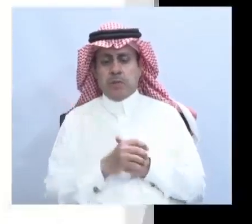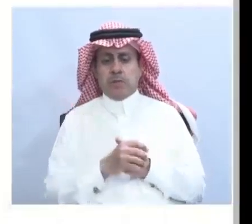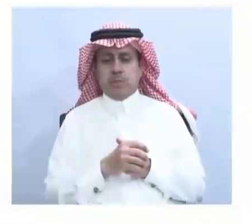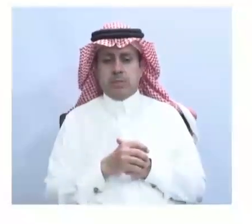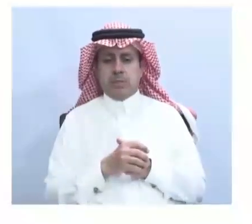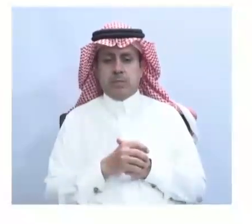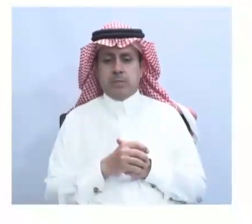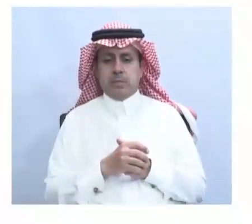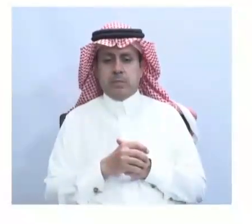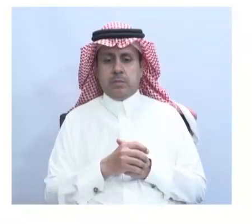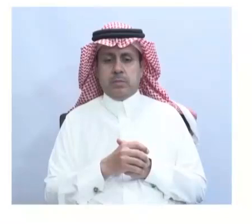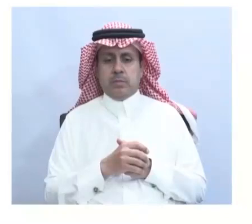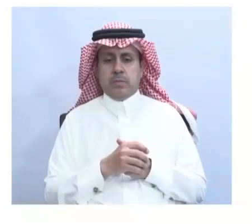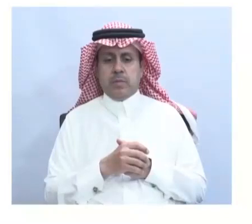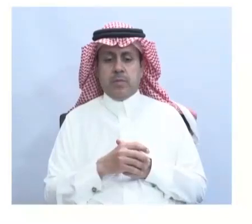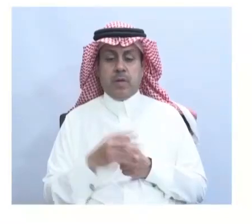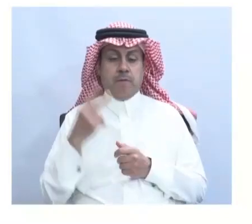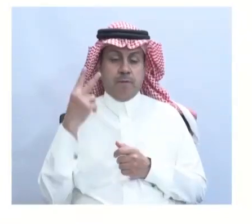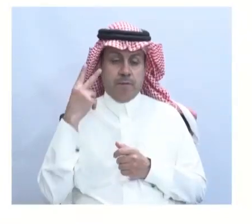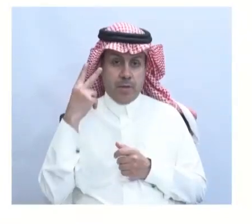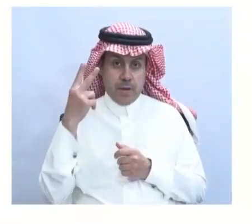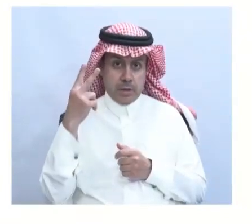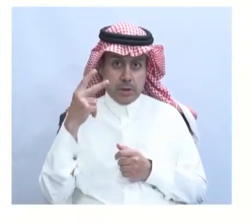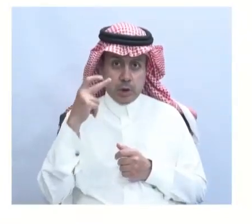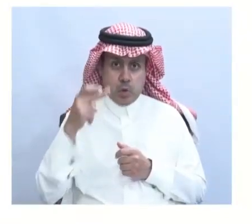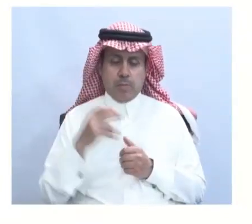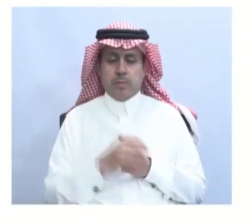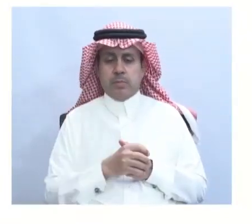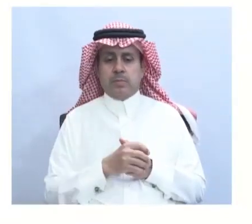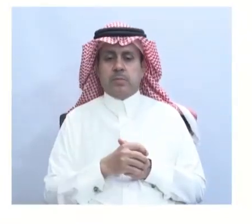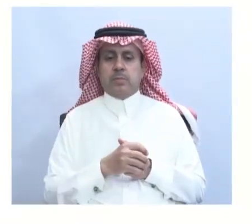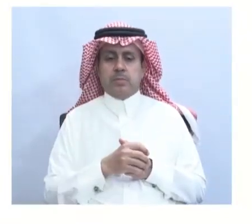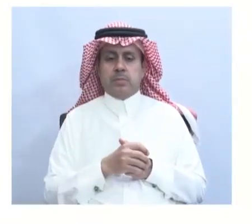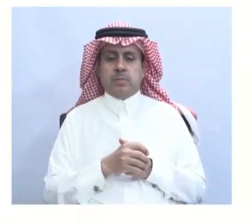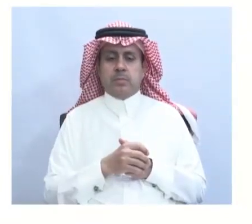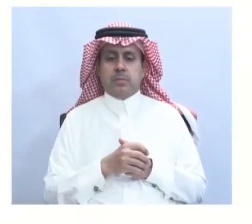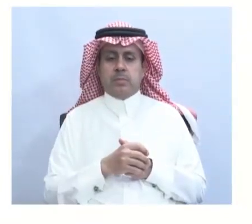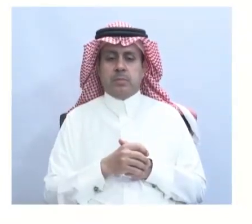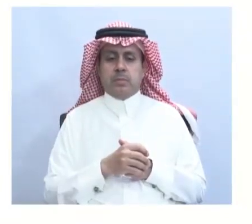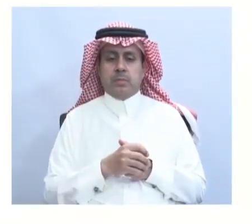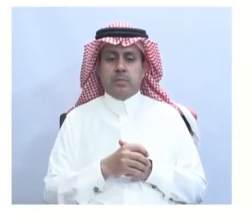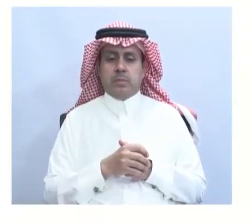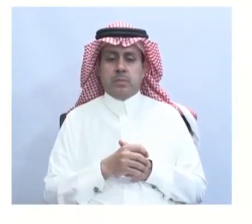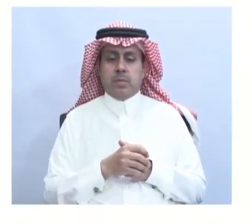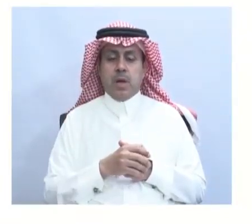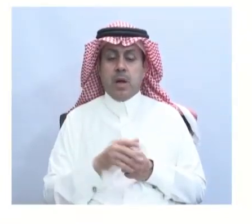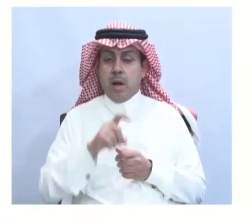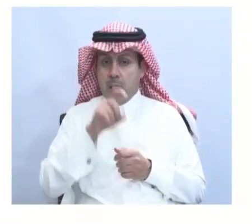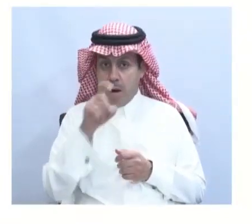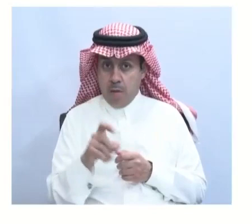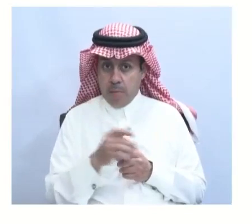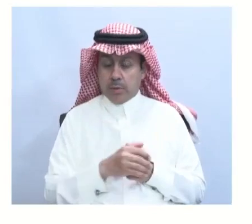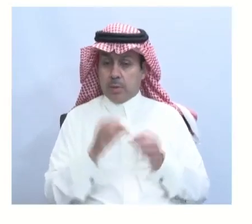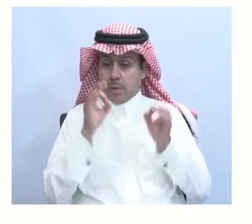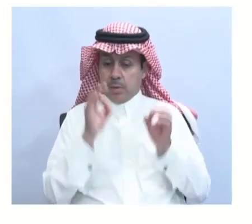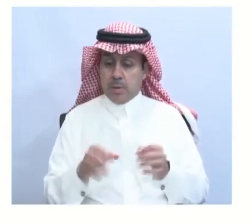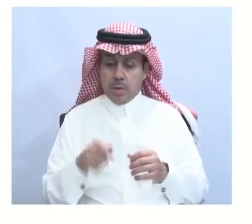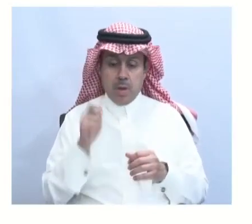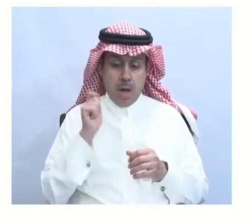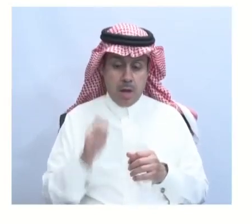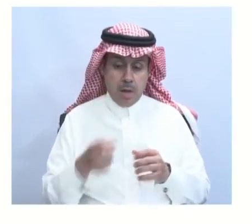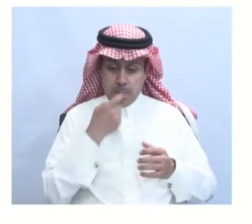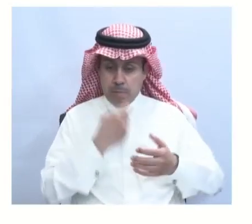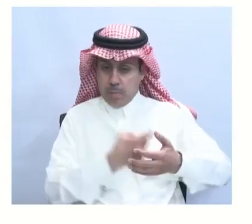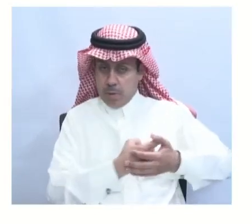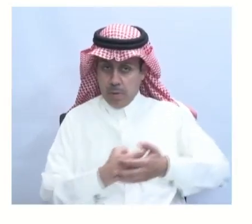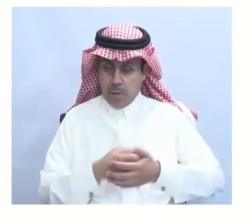ناتي هنا للجواب عن الحالتين السابقتين في الحالتين السابقتين هل تثبت احكام الرضاعه